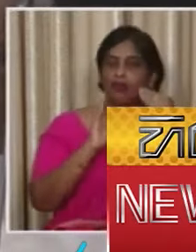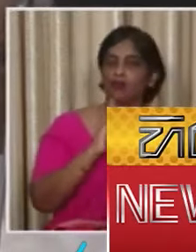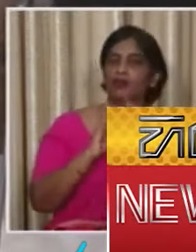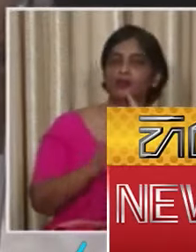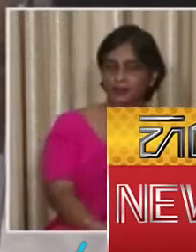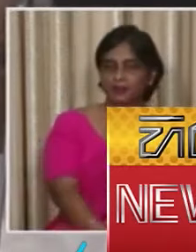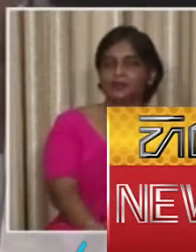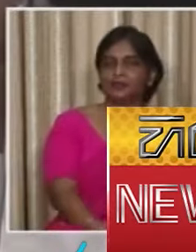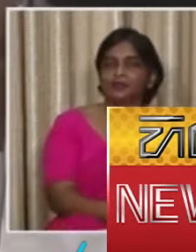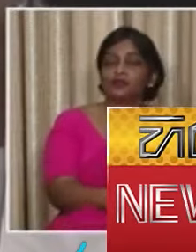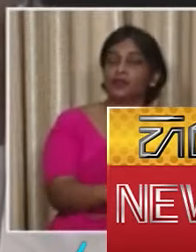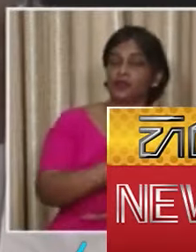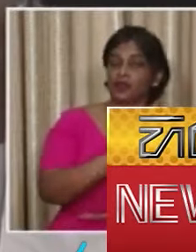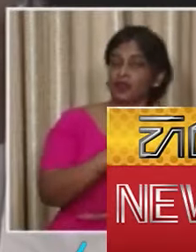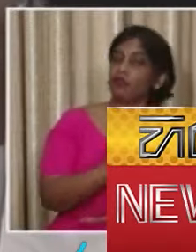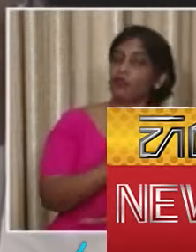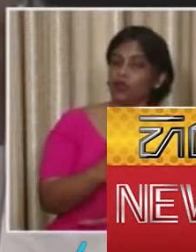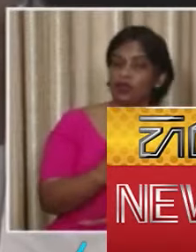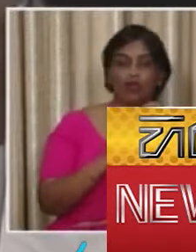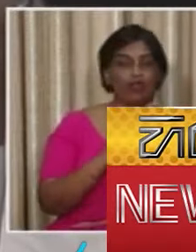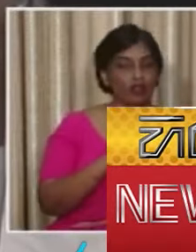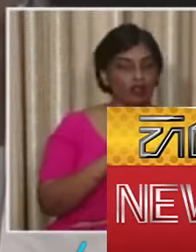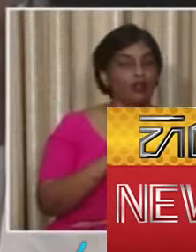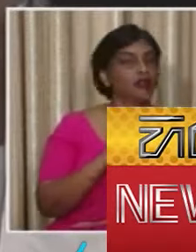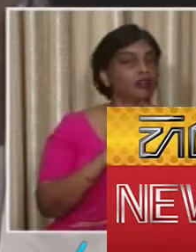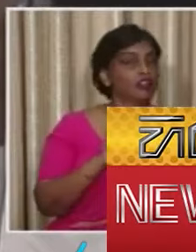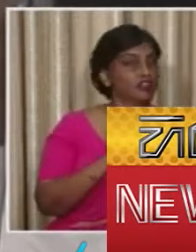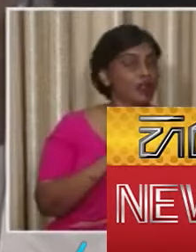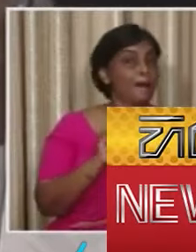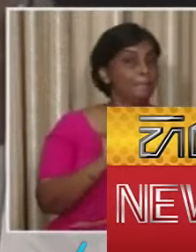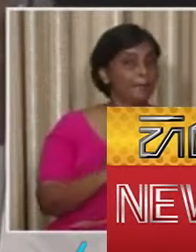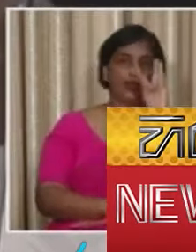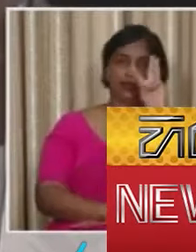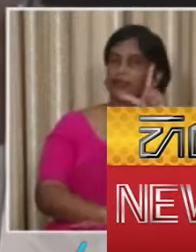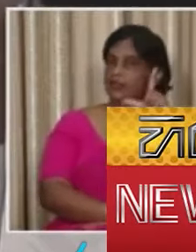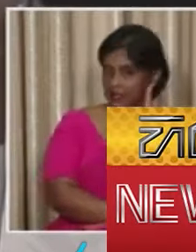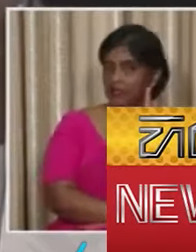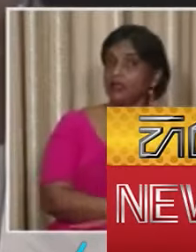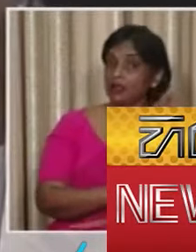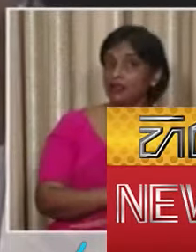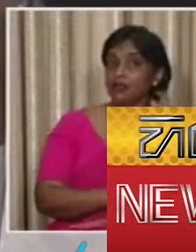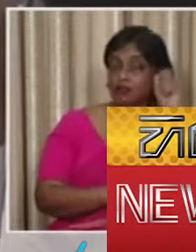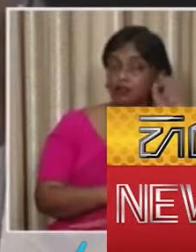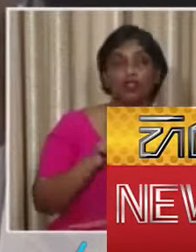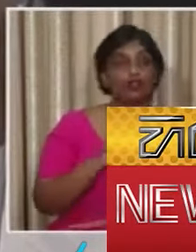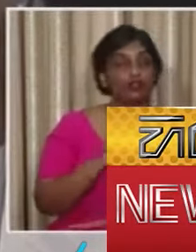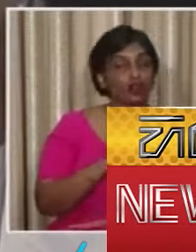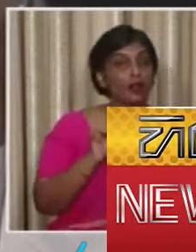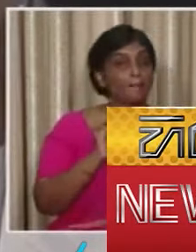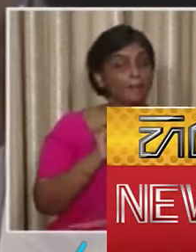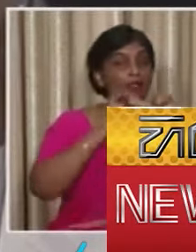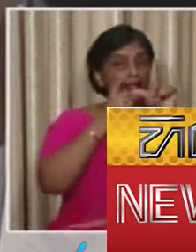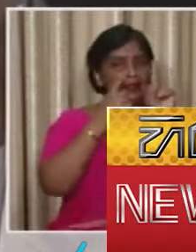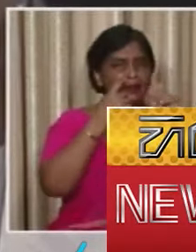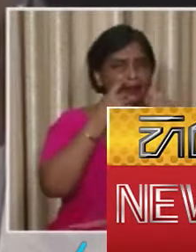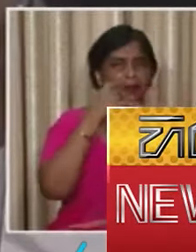හැර දක්වන්නම්. අපේ රටේ සමස්ත විදේශ ණය ඩොලර් බිලියන 37යි. හැබැයි මේ පුද්ගලයා බිලියන 71ක් කියා